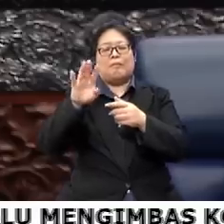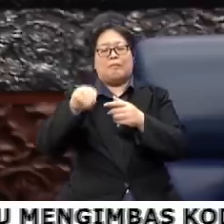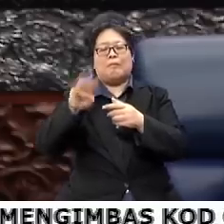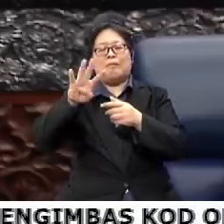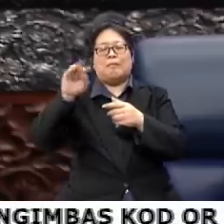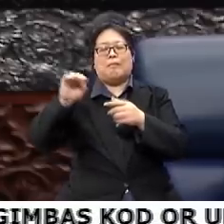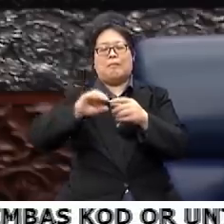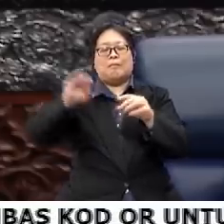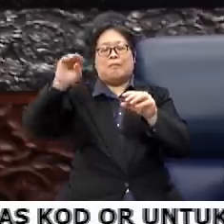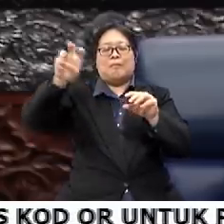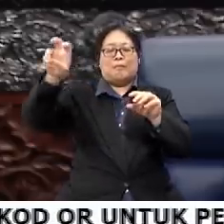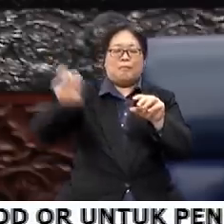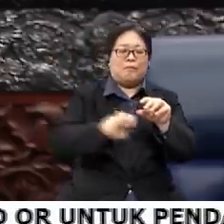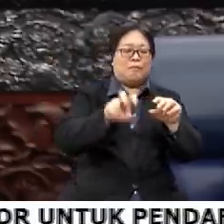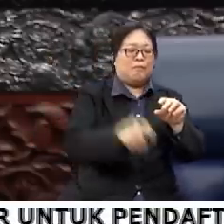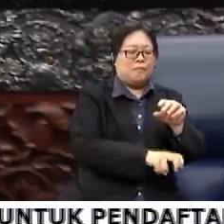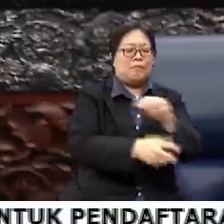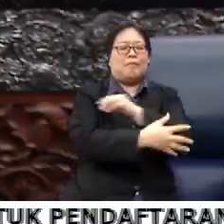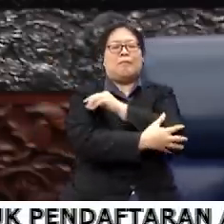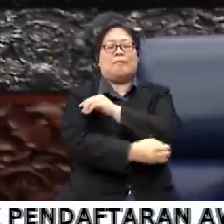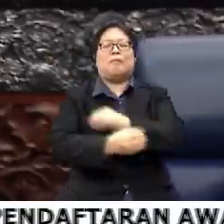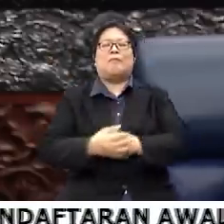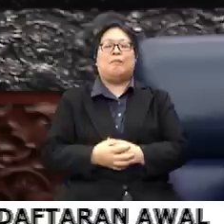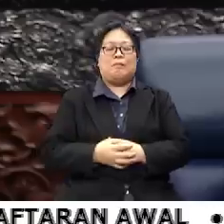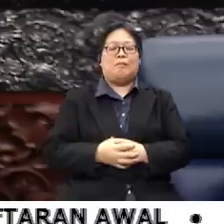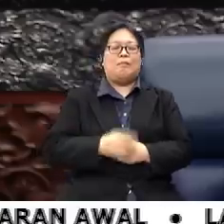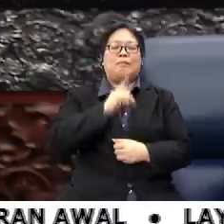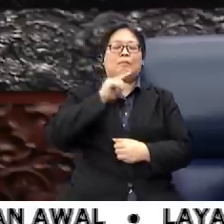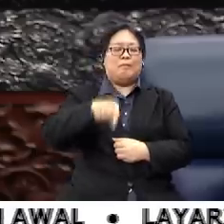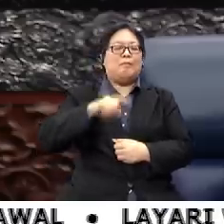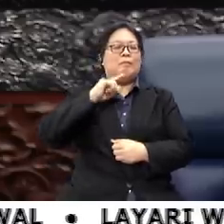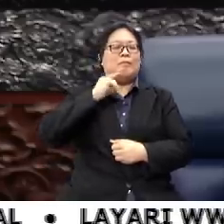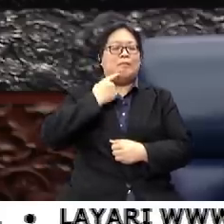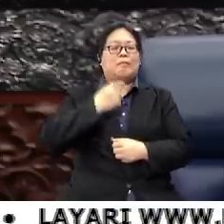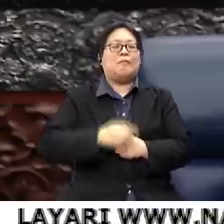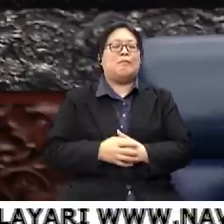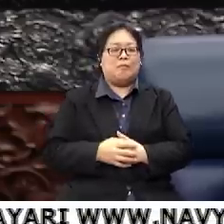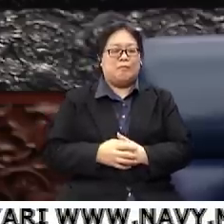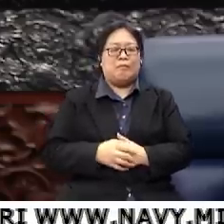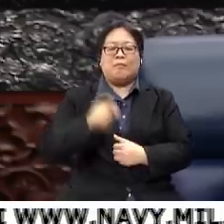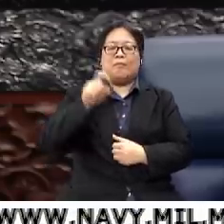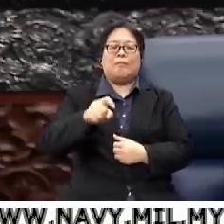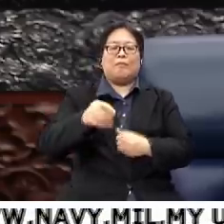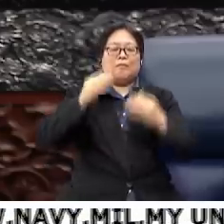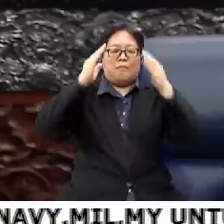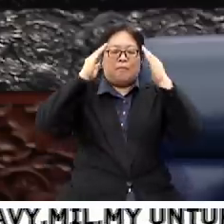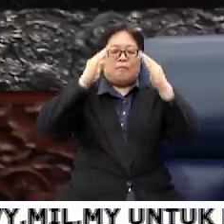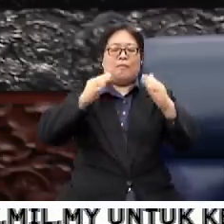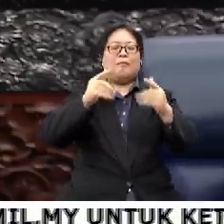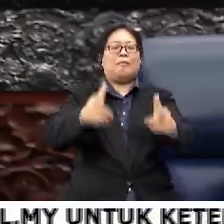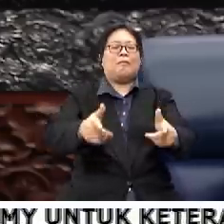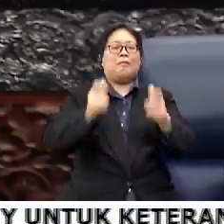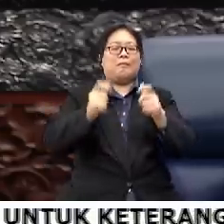telah jatuh miskin. Ini satu perkara yang serius, Tuan Ibu Tua. dan mesti diberikan perhatian yang